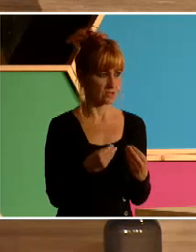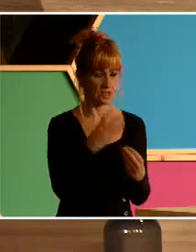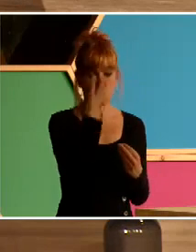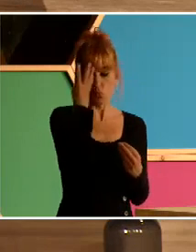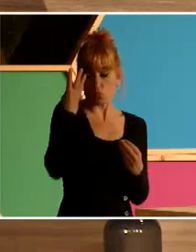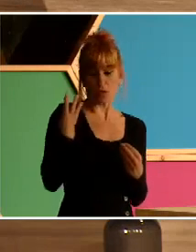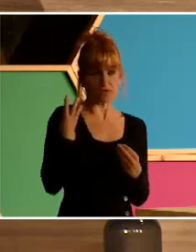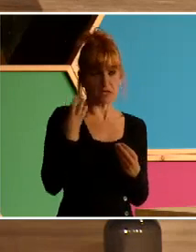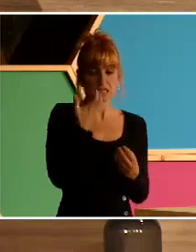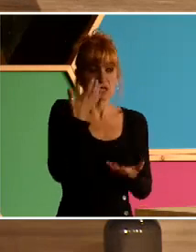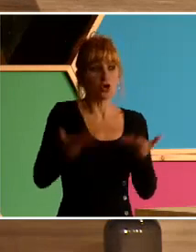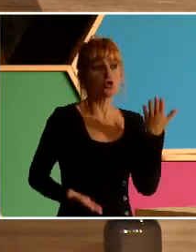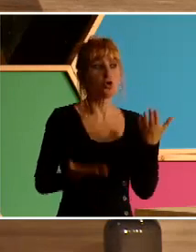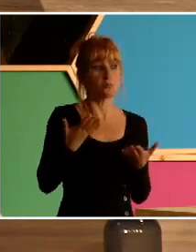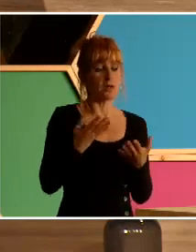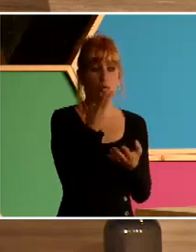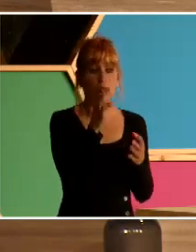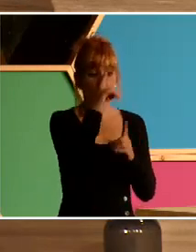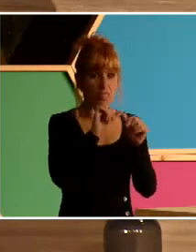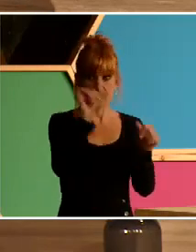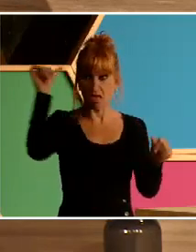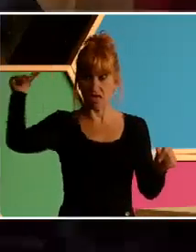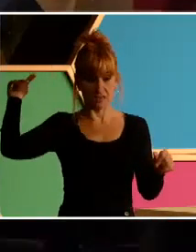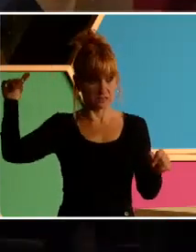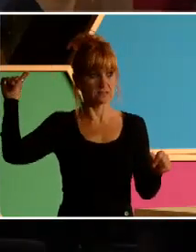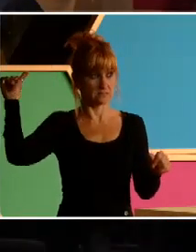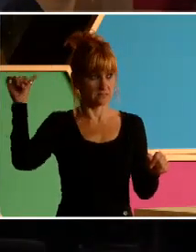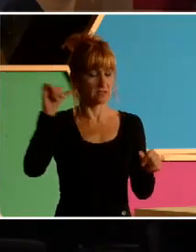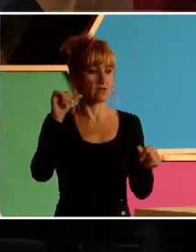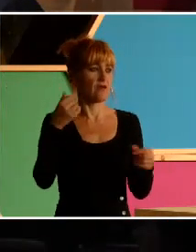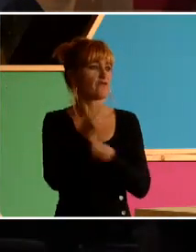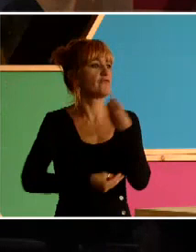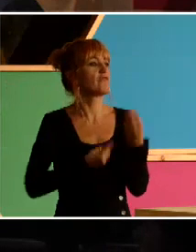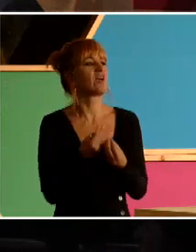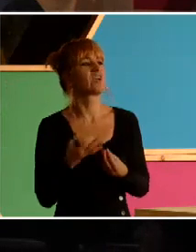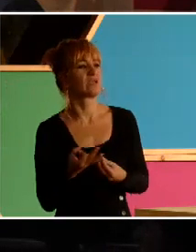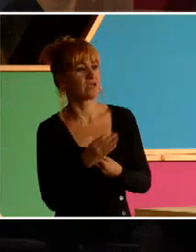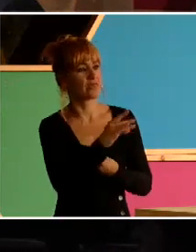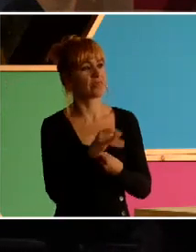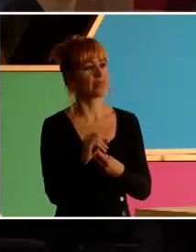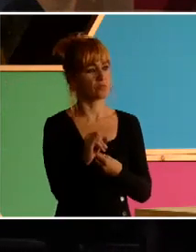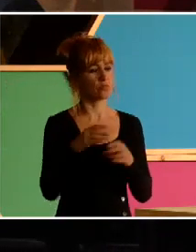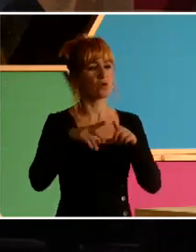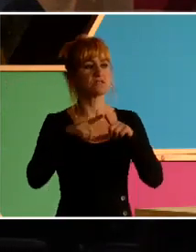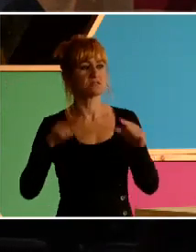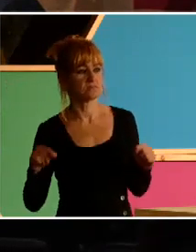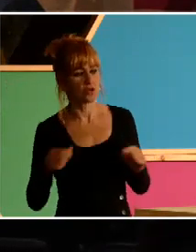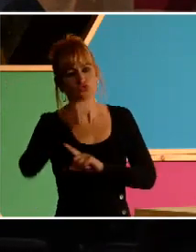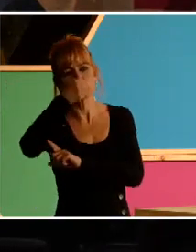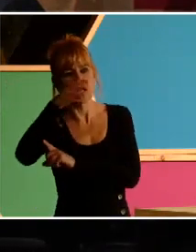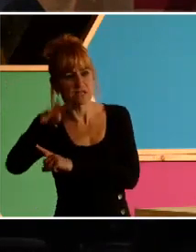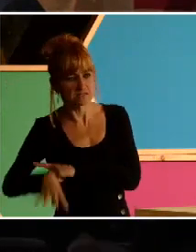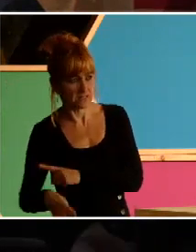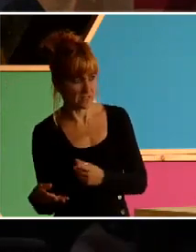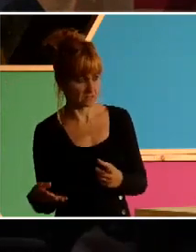socialistes, han fet Convergència, ho ha fet Esquerra Republicana. o altres partits. Esquerra Republicana